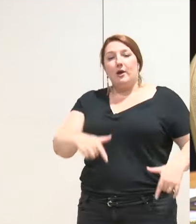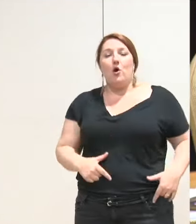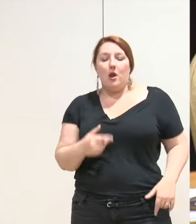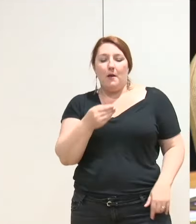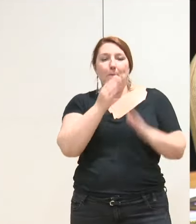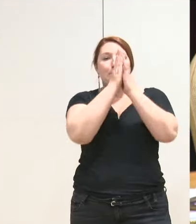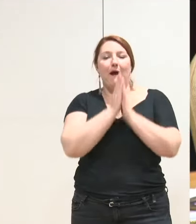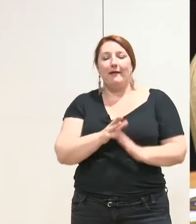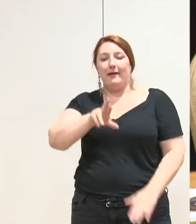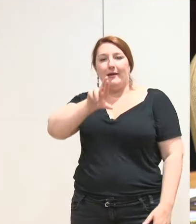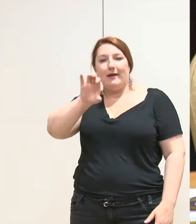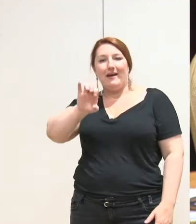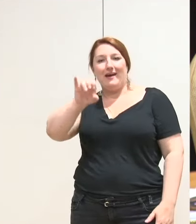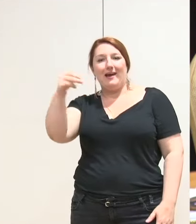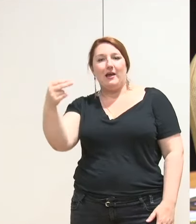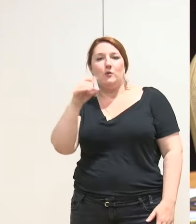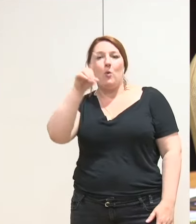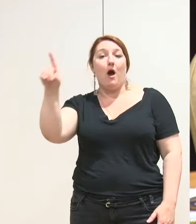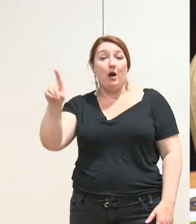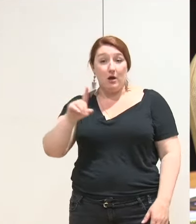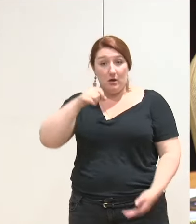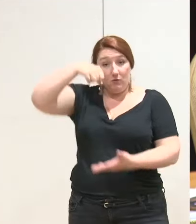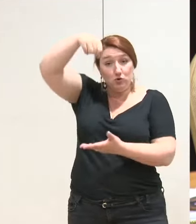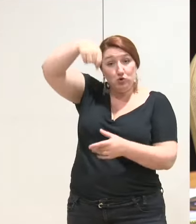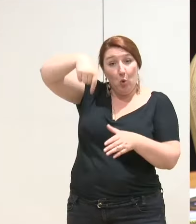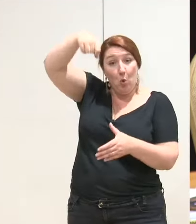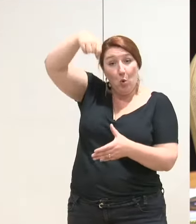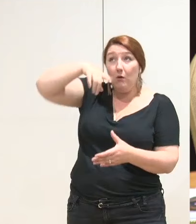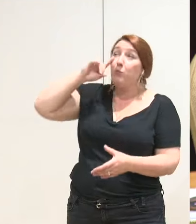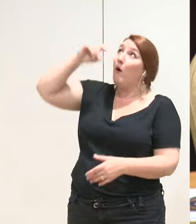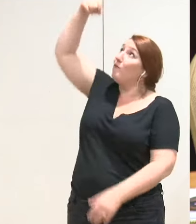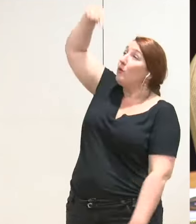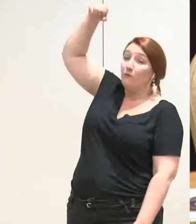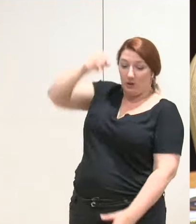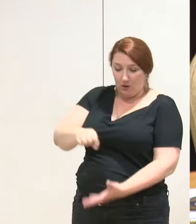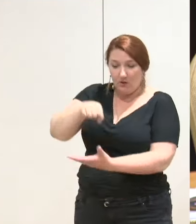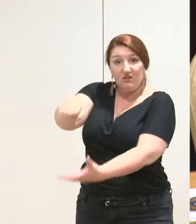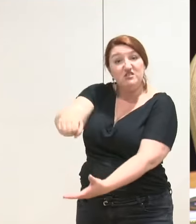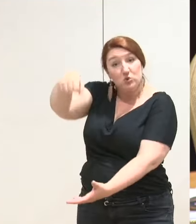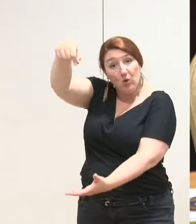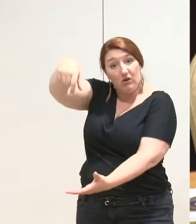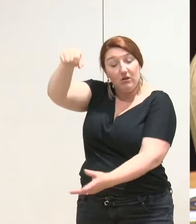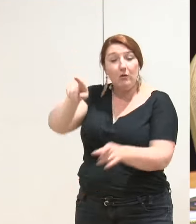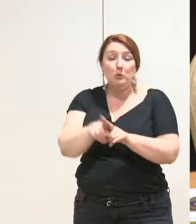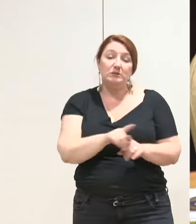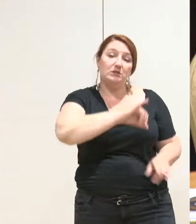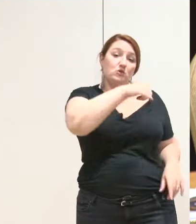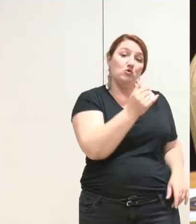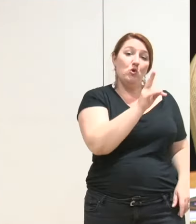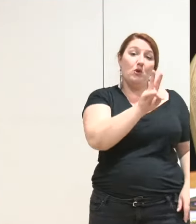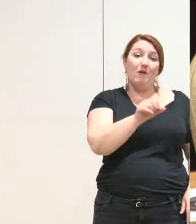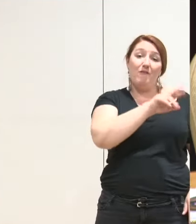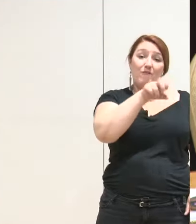obligés de positionner des sauts dans leur classe à cause des fuites de la toiture et des enfants de l'école maternelle julverne qui voient leur murs